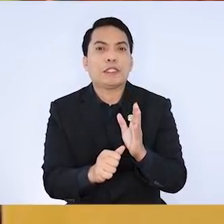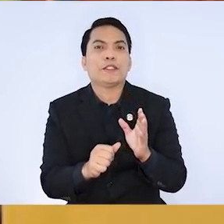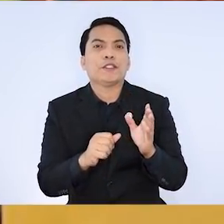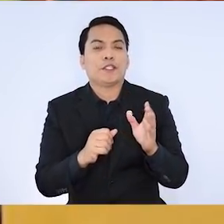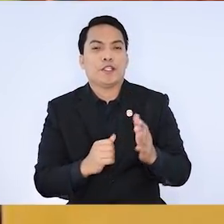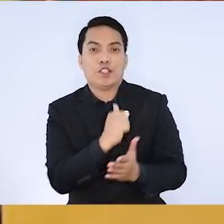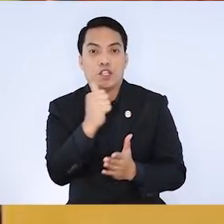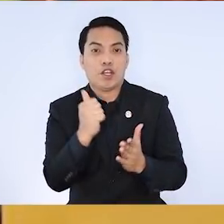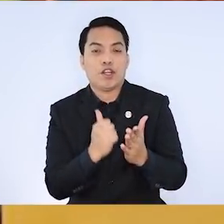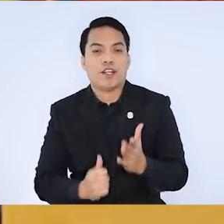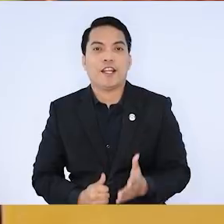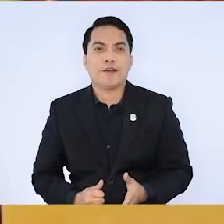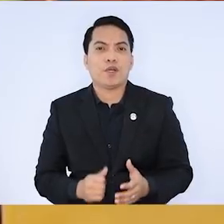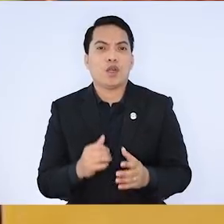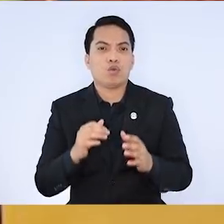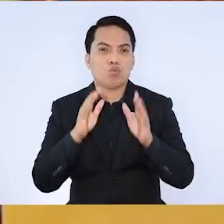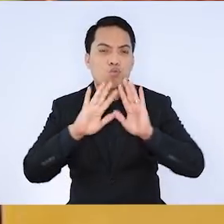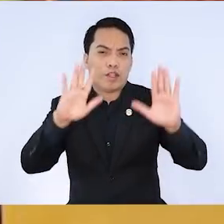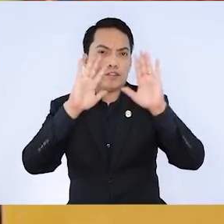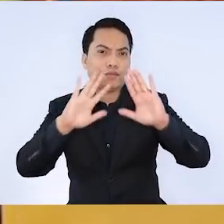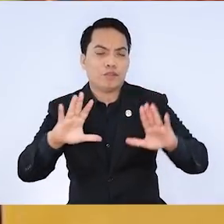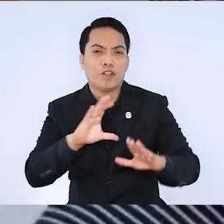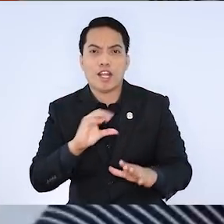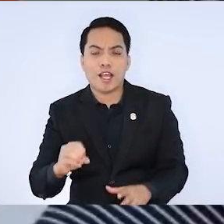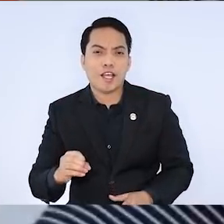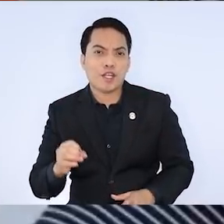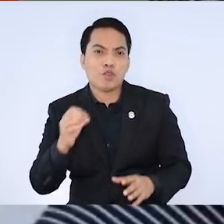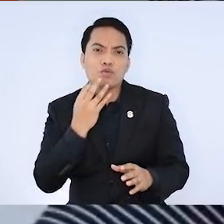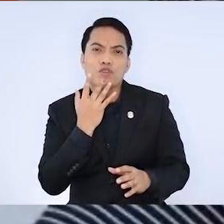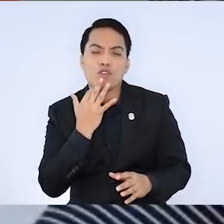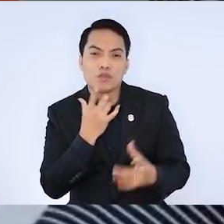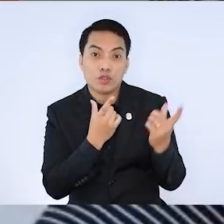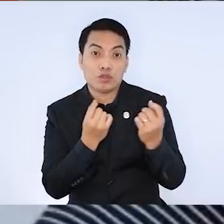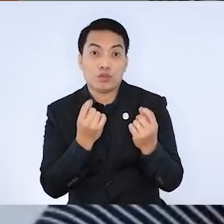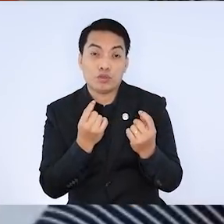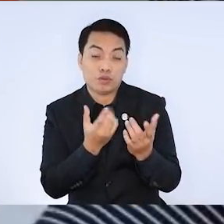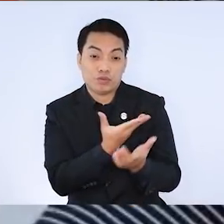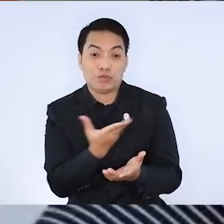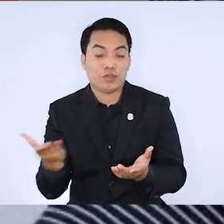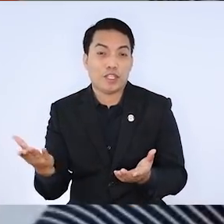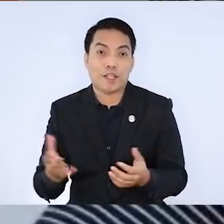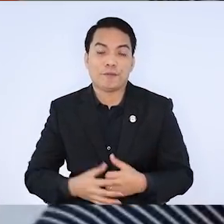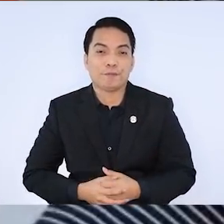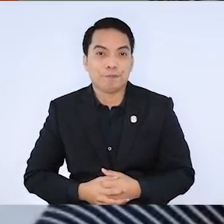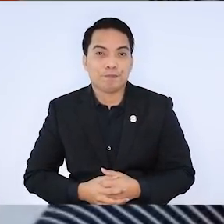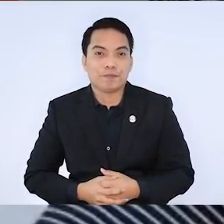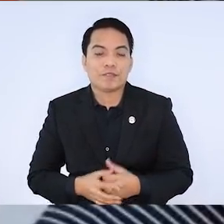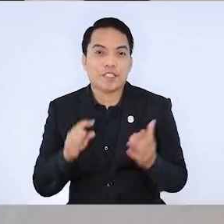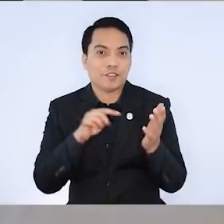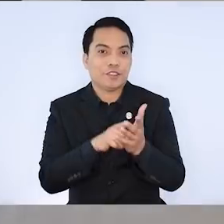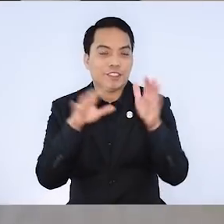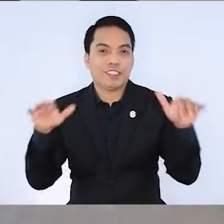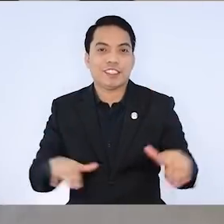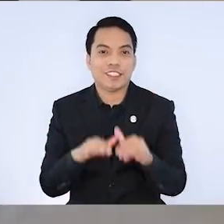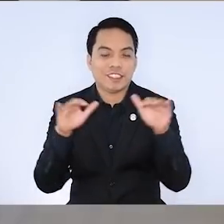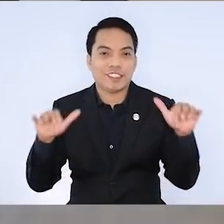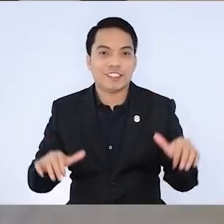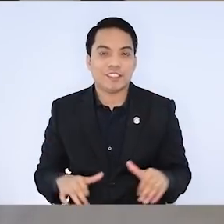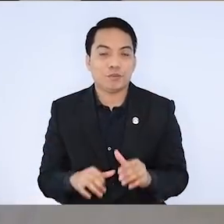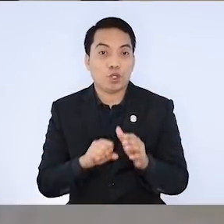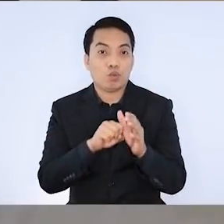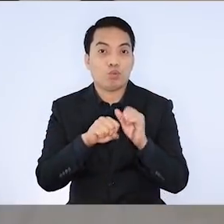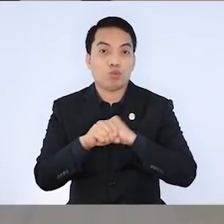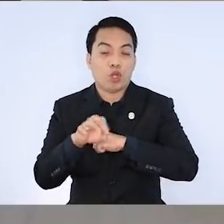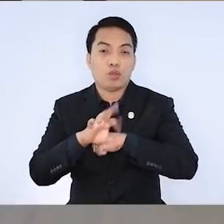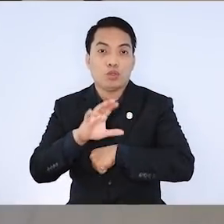Magaganda at makukulay ang mga obra ng mga binhi sa ginawa nilang paper mosaic. Ang mga ganitong aktibidad na